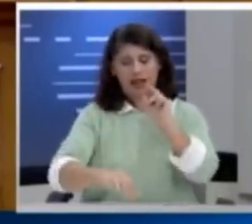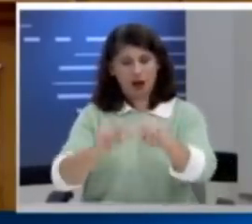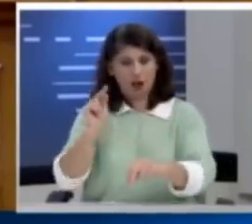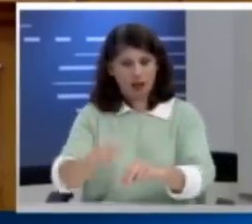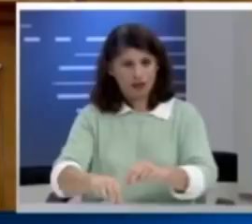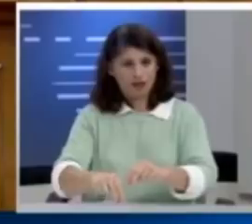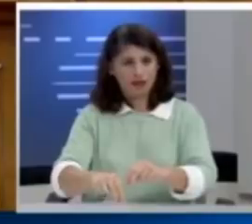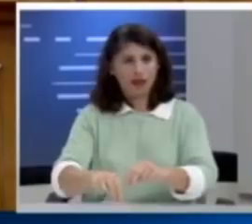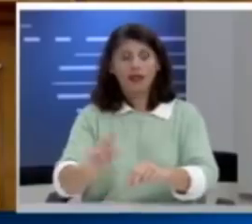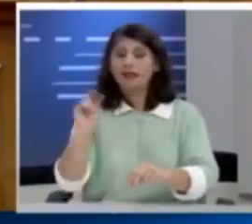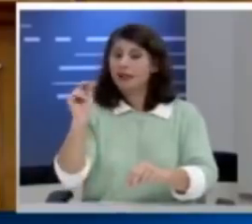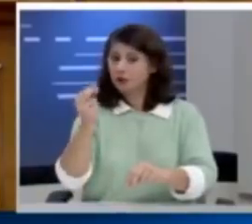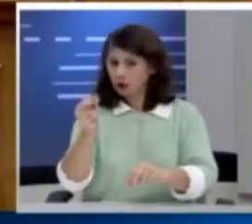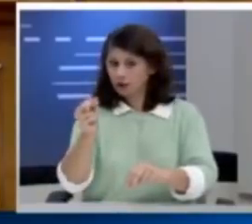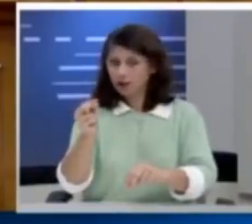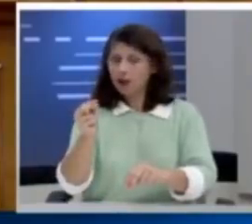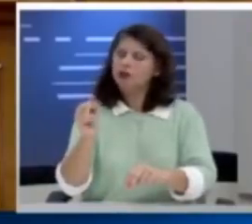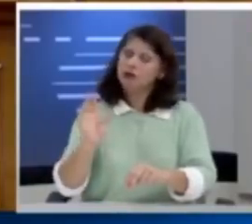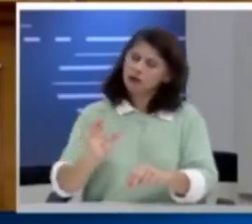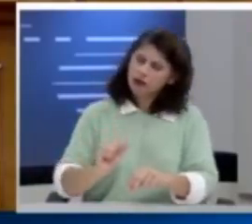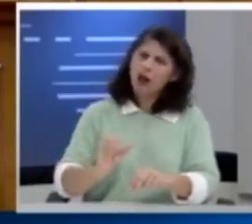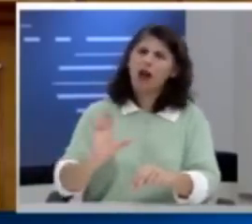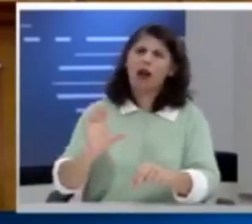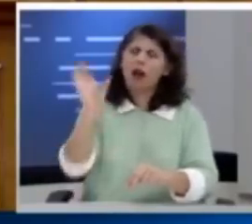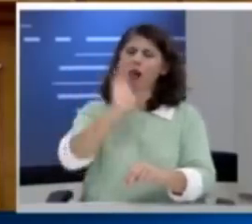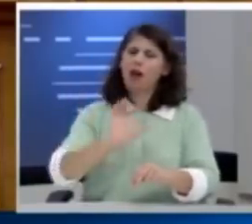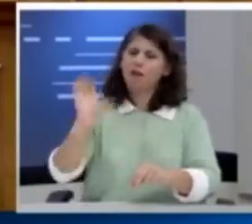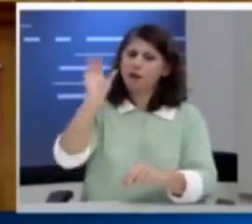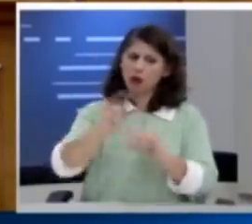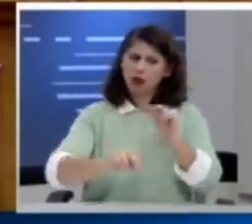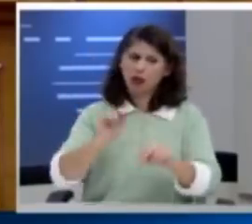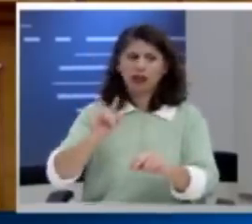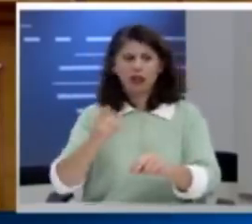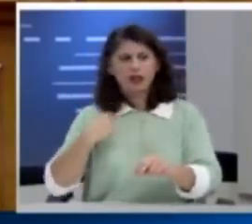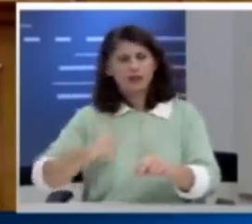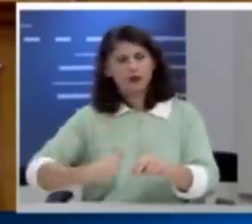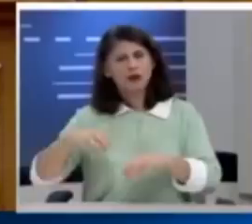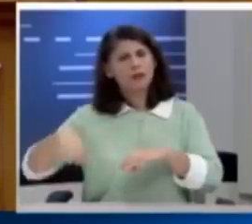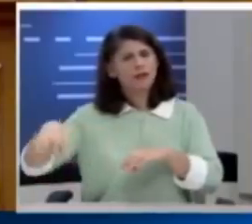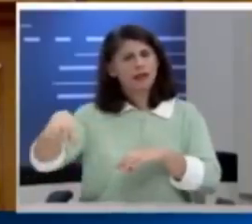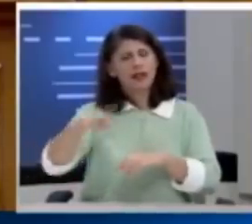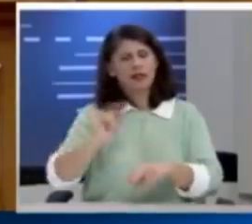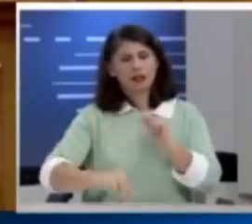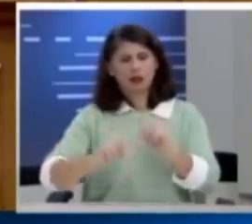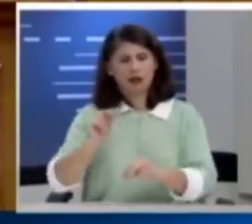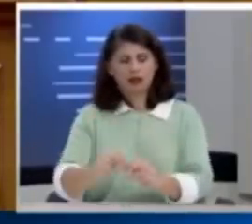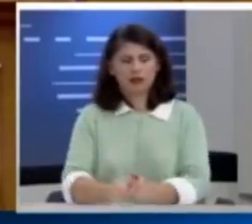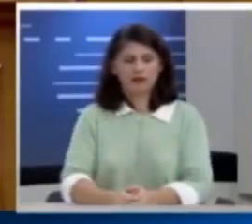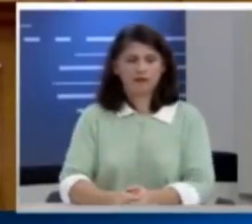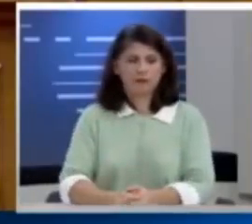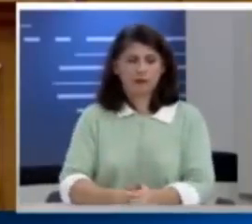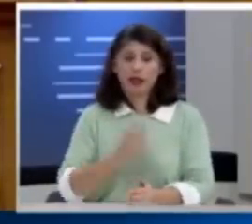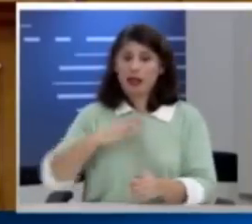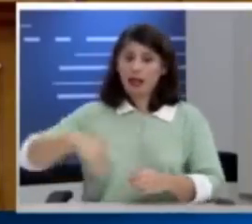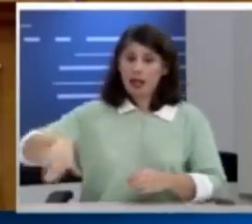εκλογές, τόσο τις βουλευτικές, όσο και στις ευρωεκλογές ή στις δημοτικές και περιφερειακές εκλογές. Ο